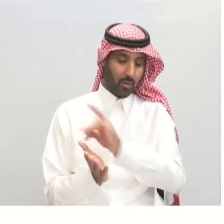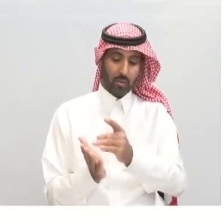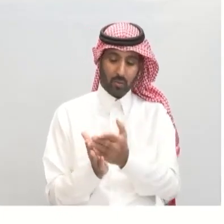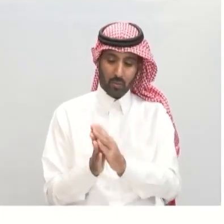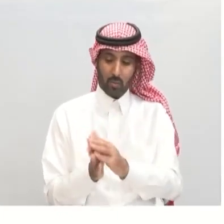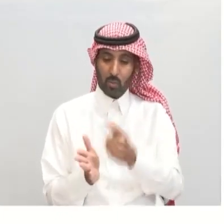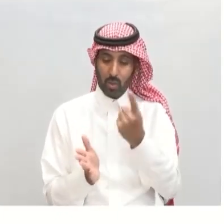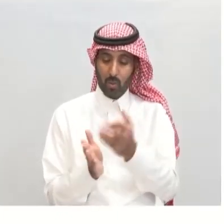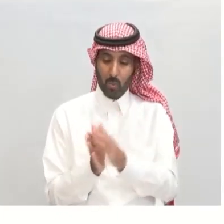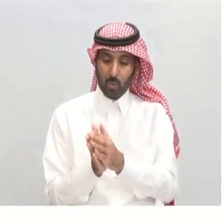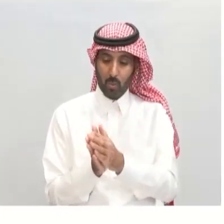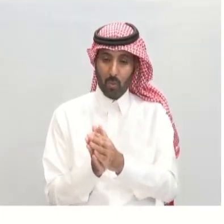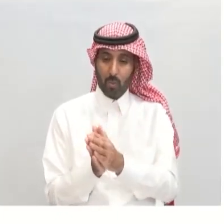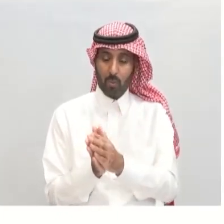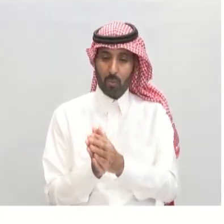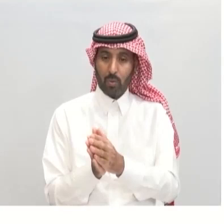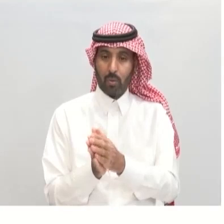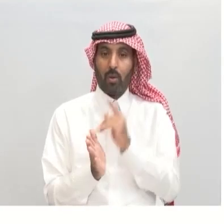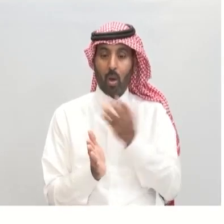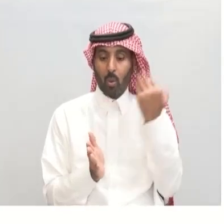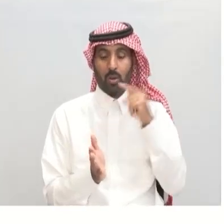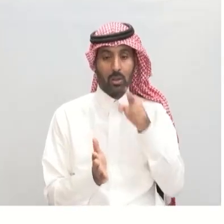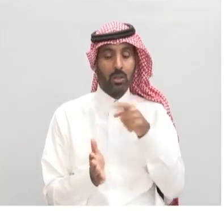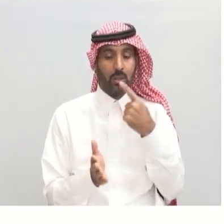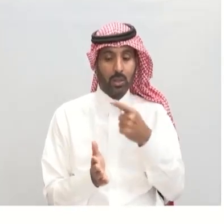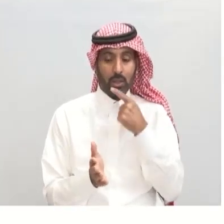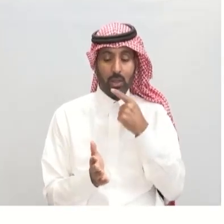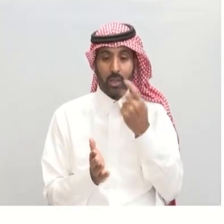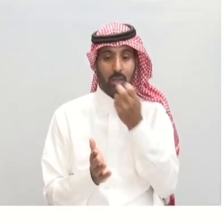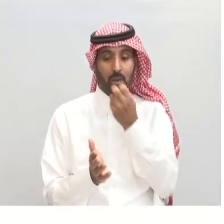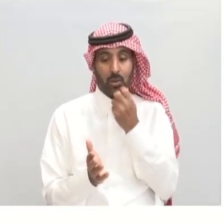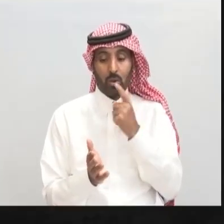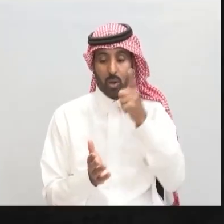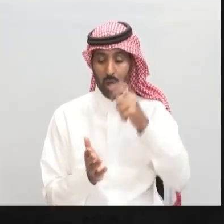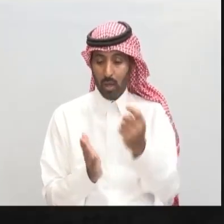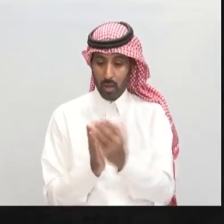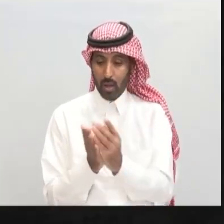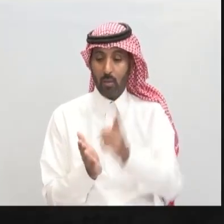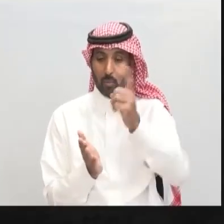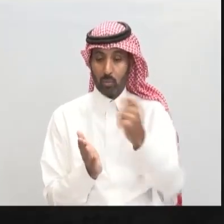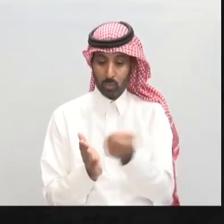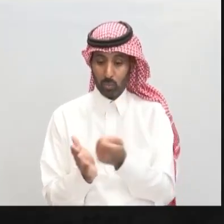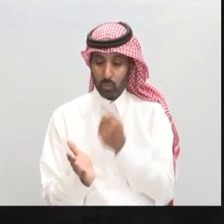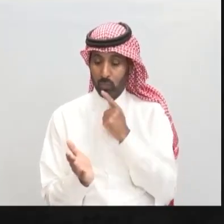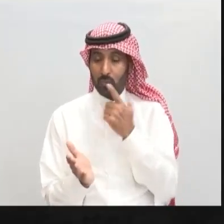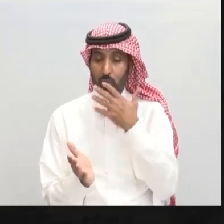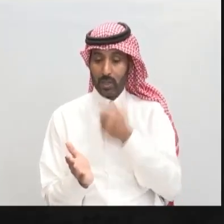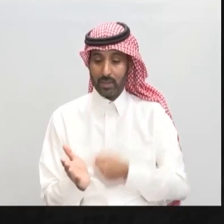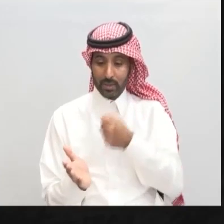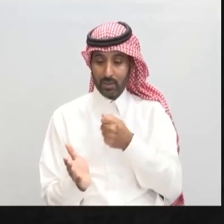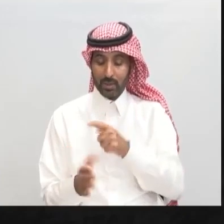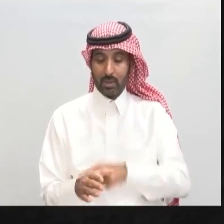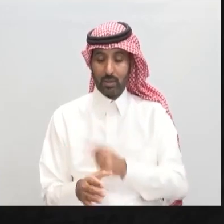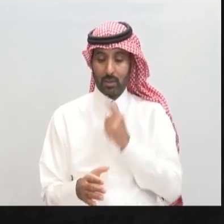مصحف واحد لكن ذكرنا ان القران مكتوب كلامنا الان عن الجمع لكن اذا كان القران مكتوب في عهد الرسول عليه الصلاه